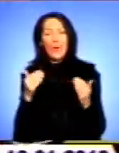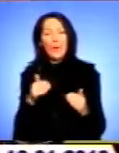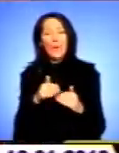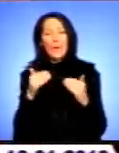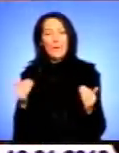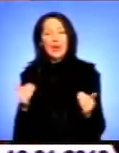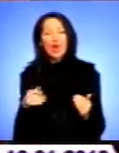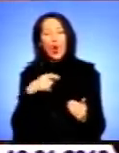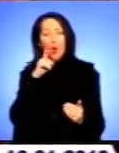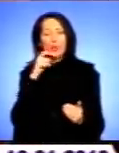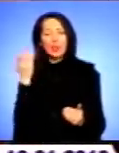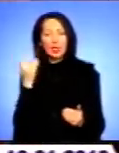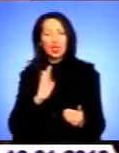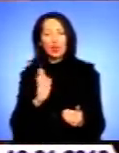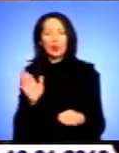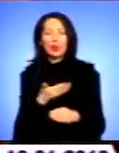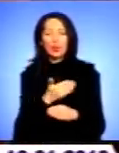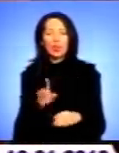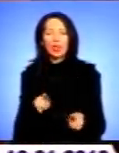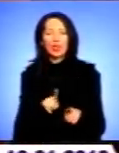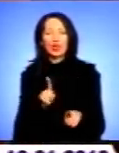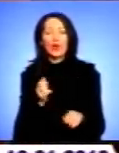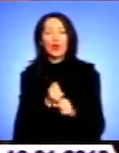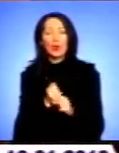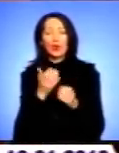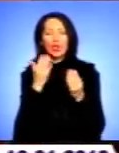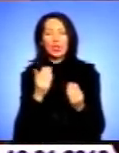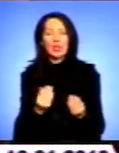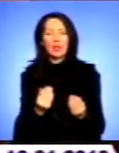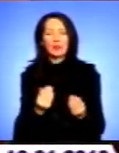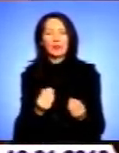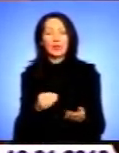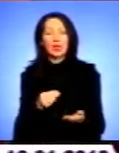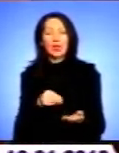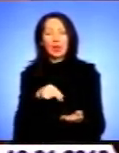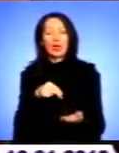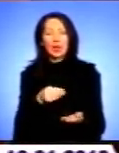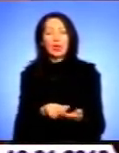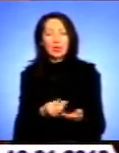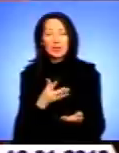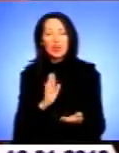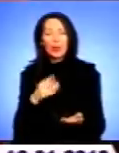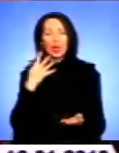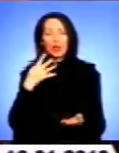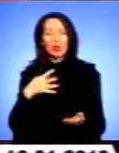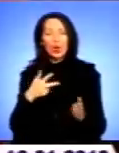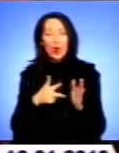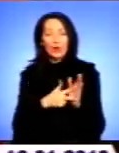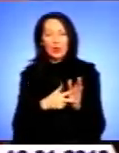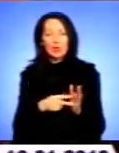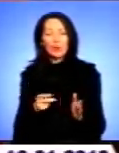була така градація, що в робочі дні тарифи був 48 копійок за хвилину, а в вихідні